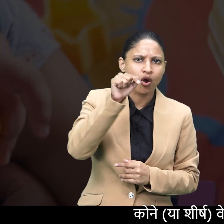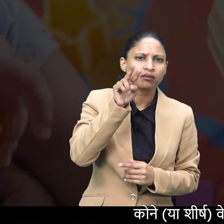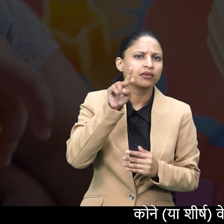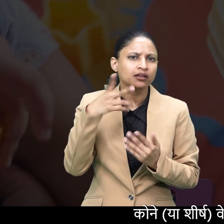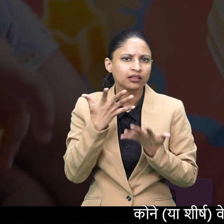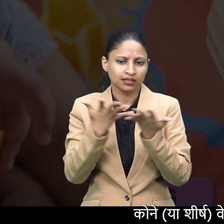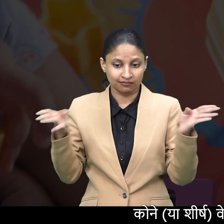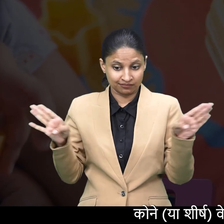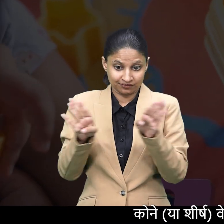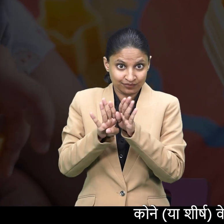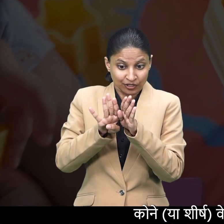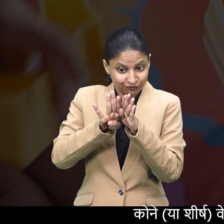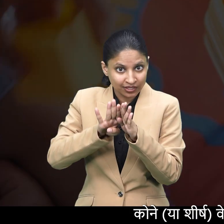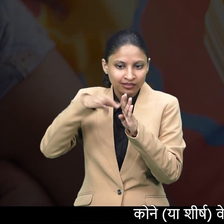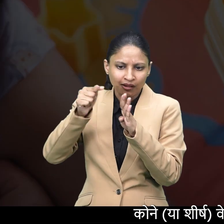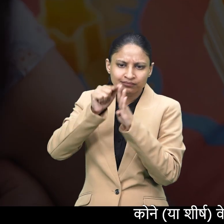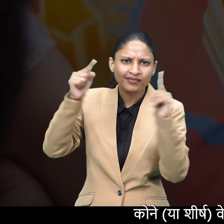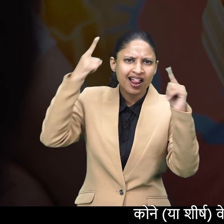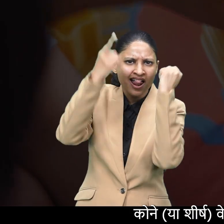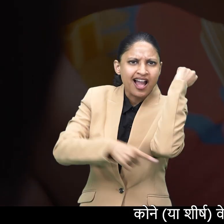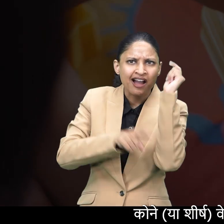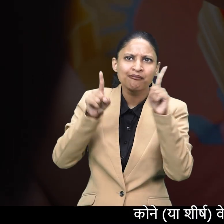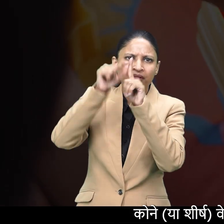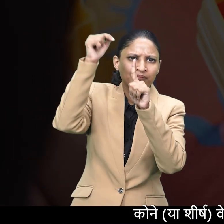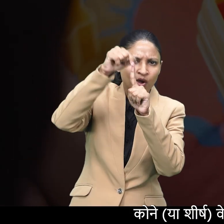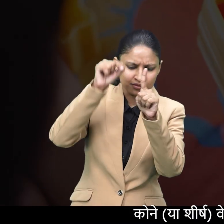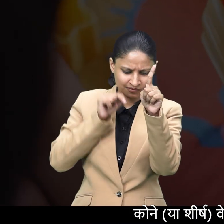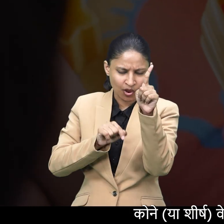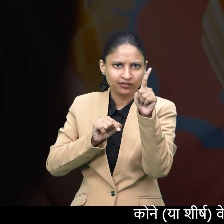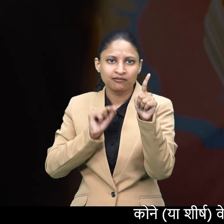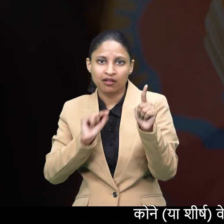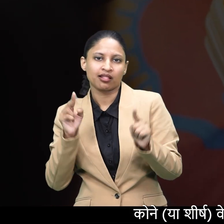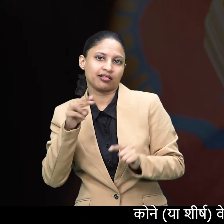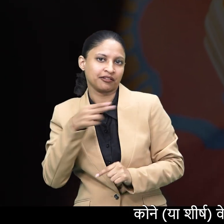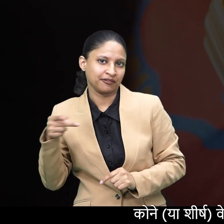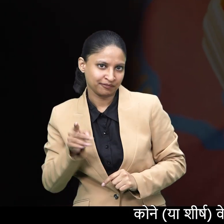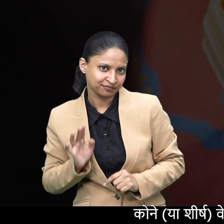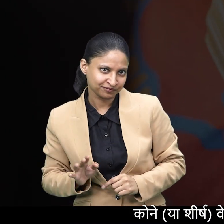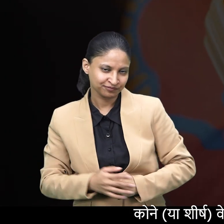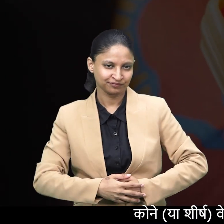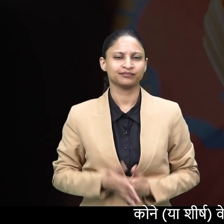कोने या शीर्ष वे नुकीले बिंदु हैं जहां किनारे मिलते हैं।